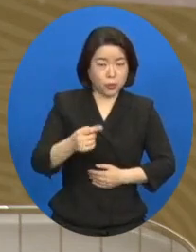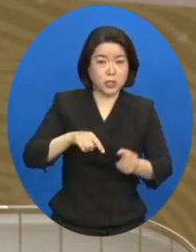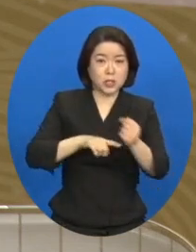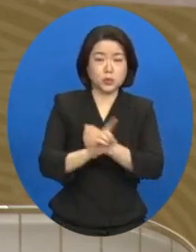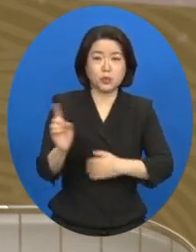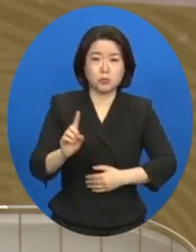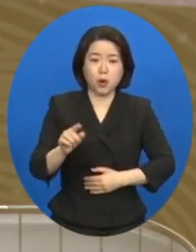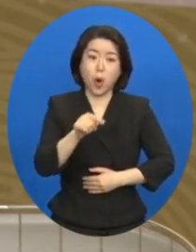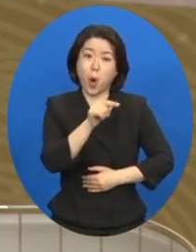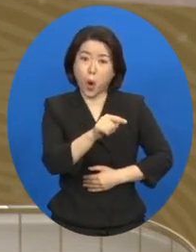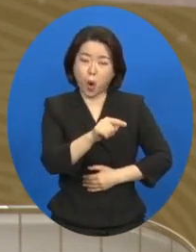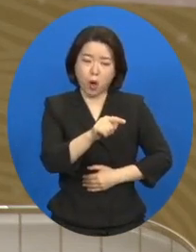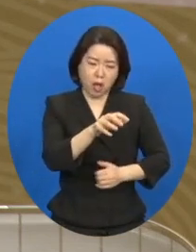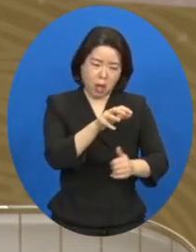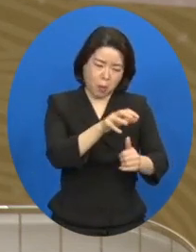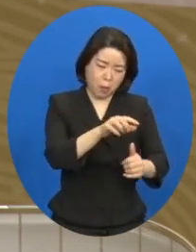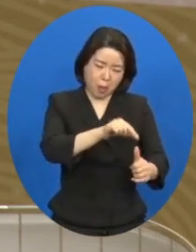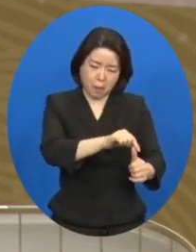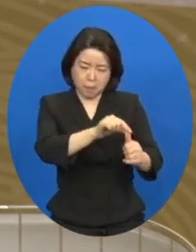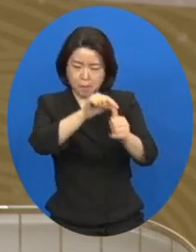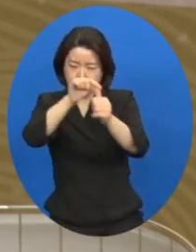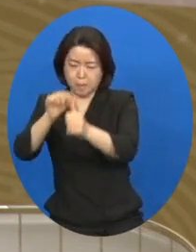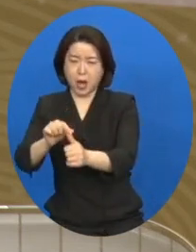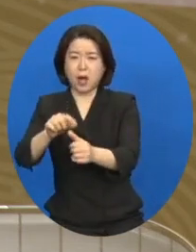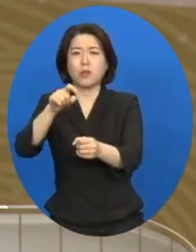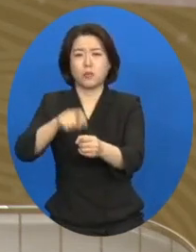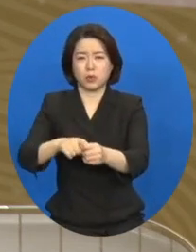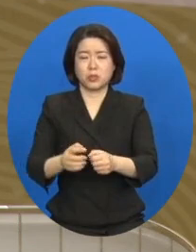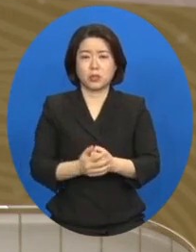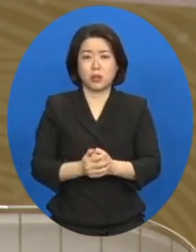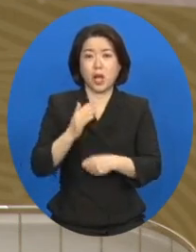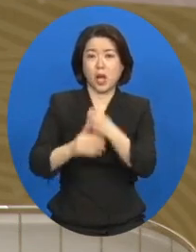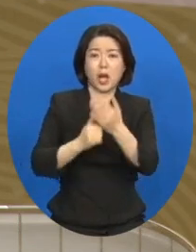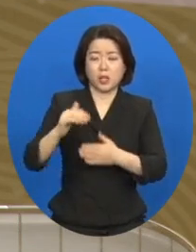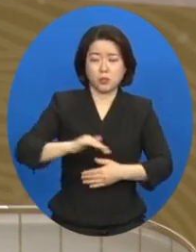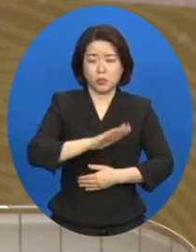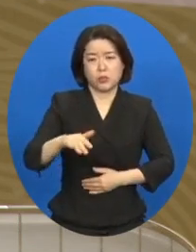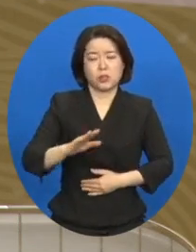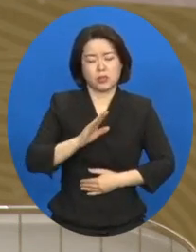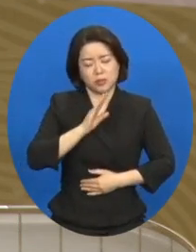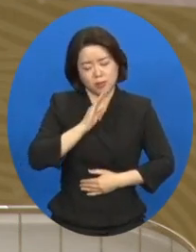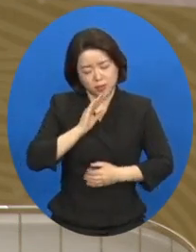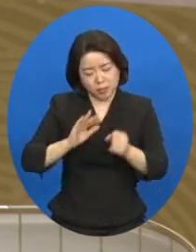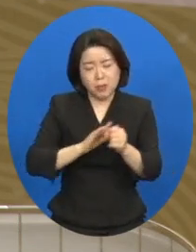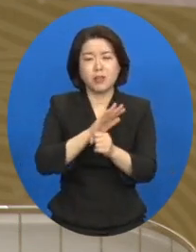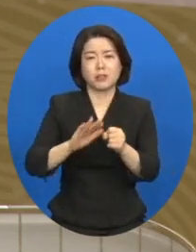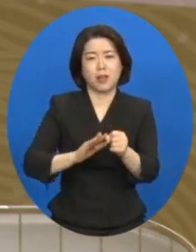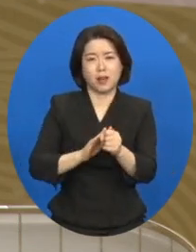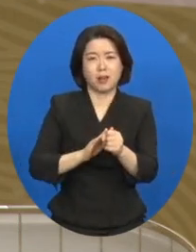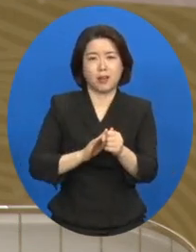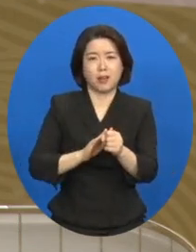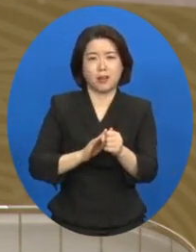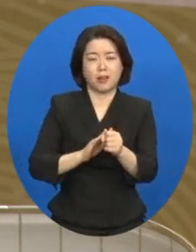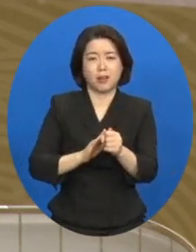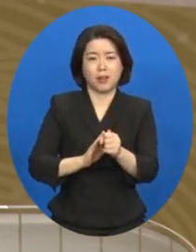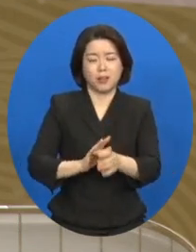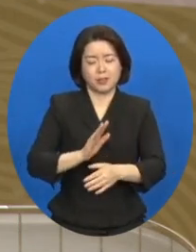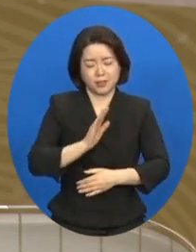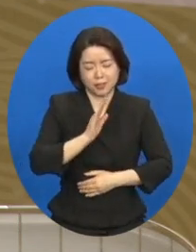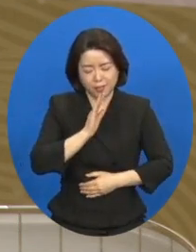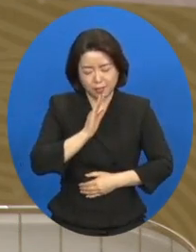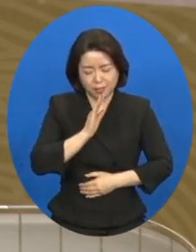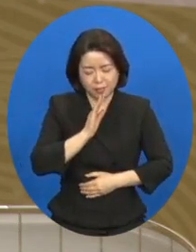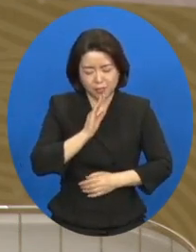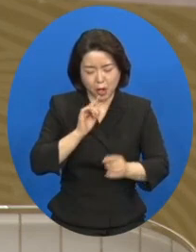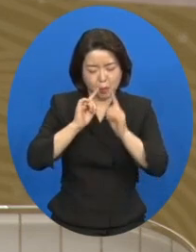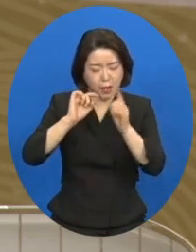바로 거기서 우리를 건져내시려고 하심입니다. 하나님이 우리를 얼마나 사랑하시는지, 정말 말할 수